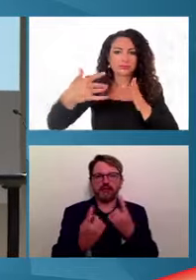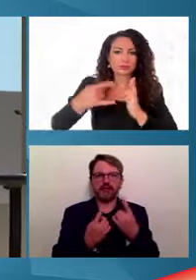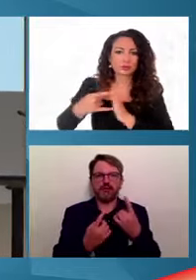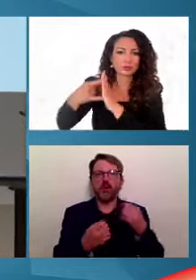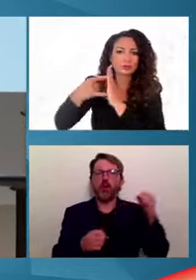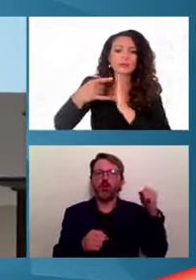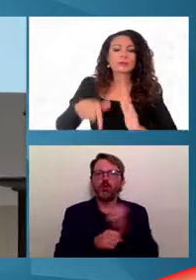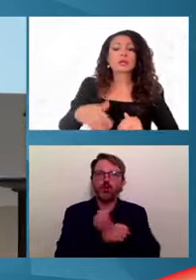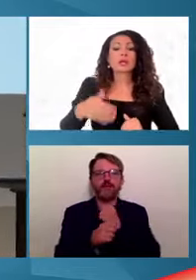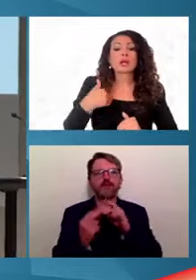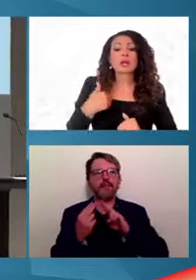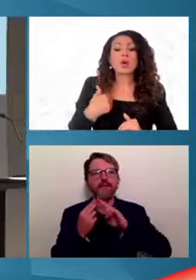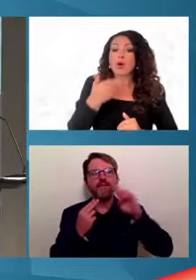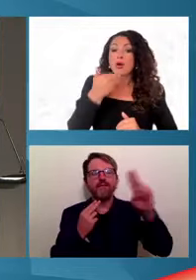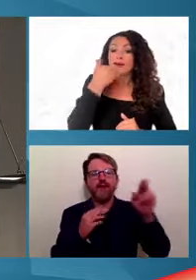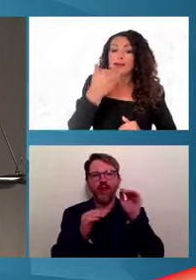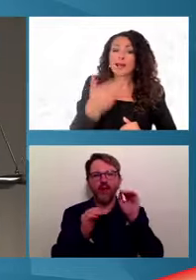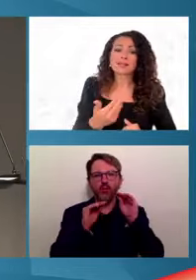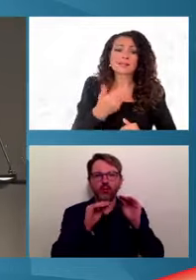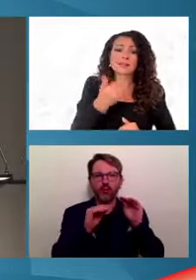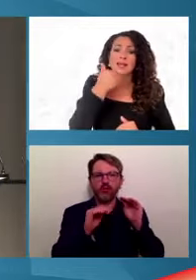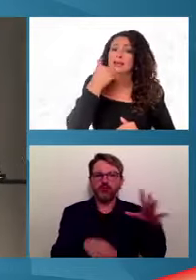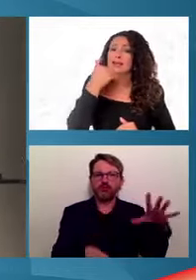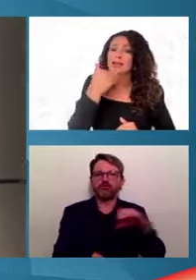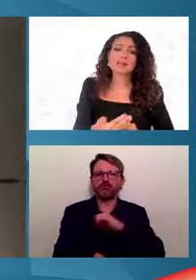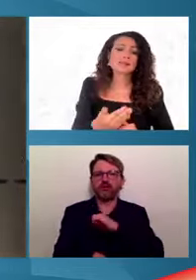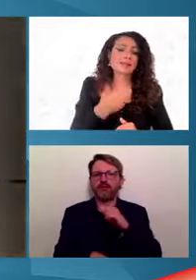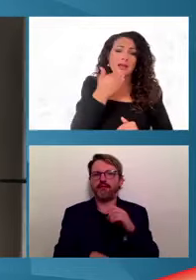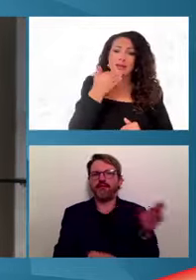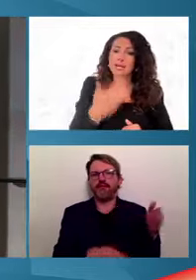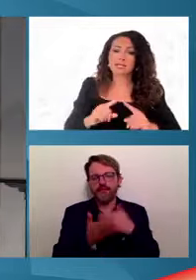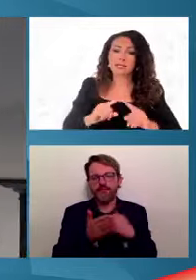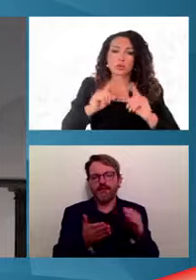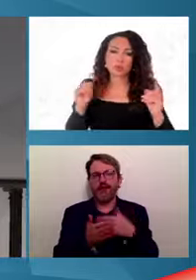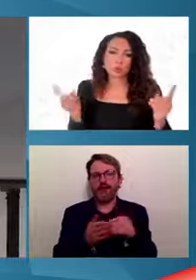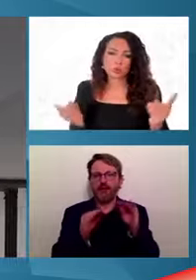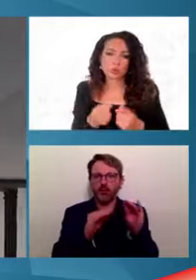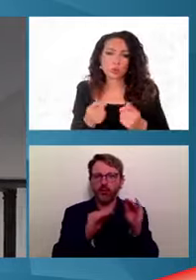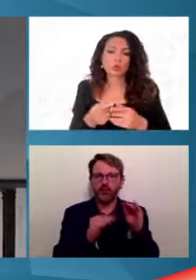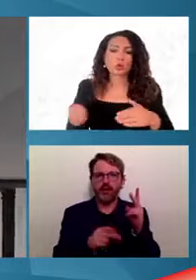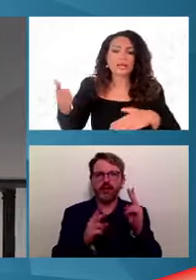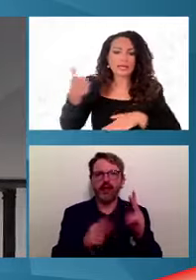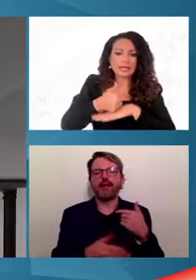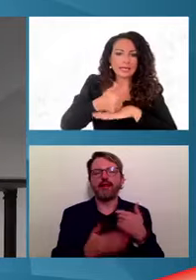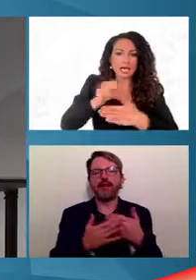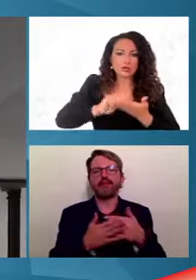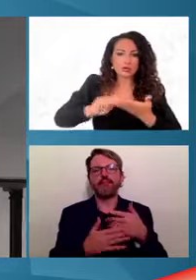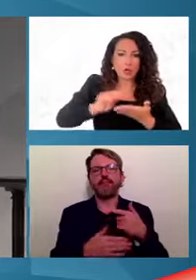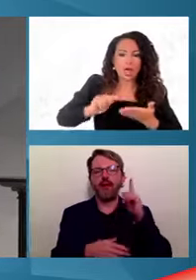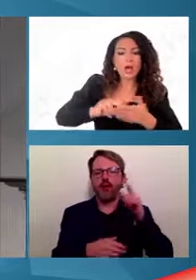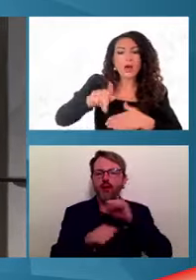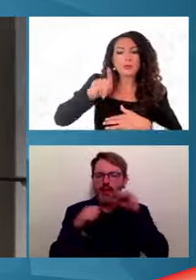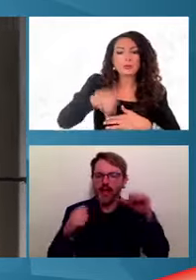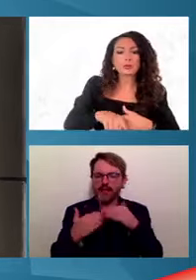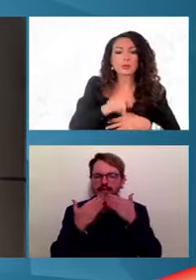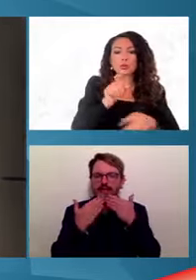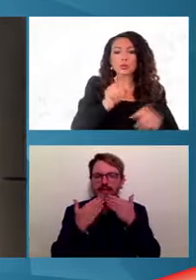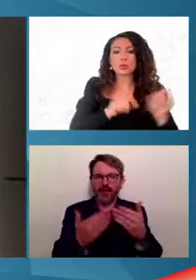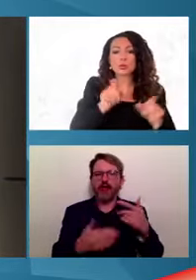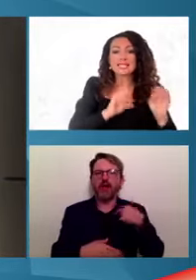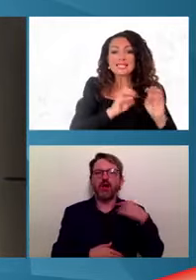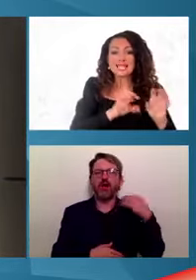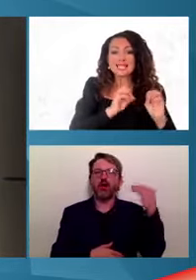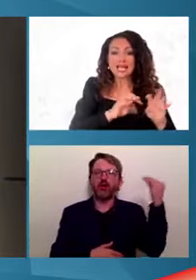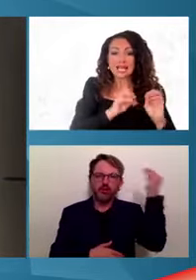all'intendenza scolastica, ma soprattutto a tutti i docenti che si sono spesi oltre misura perché seguivano singolarmente ogni